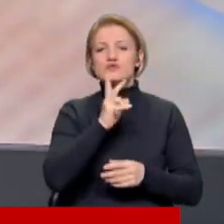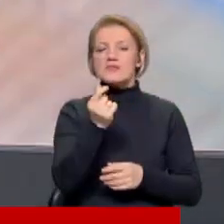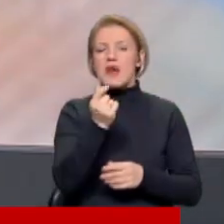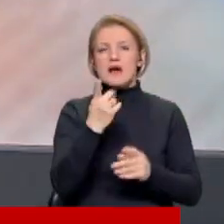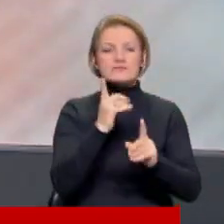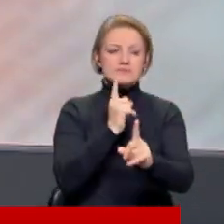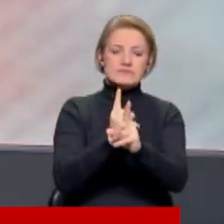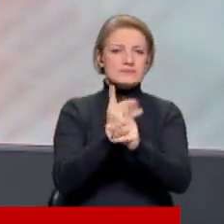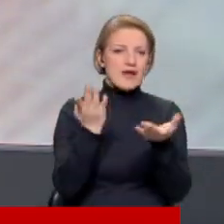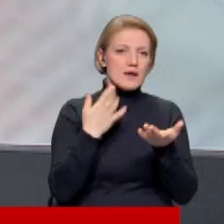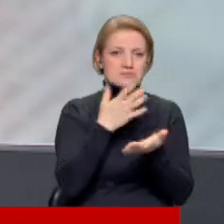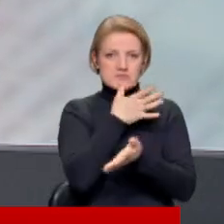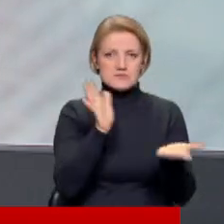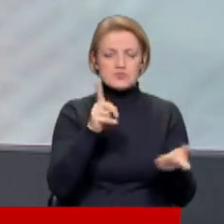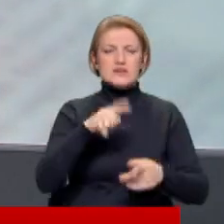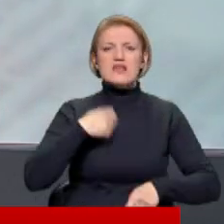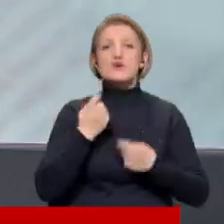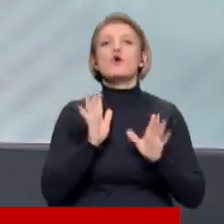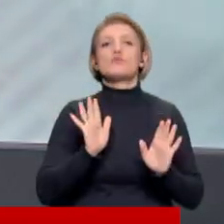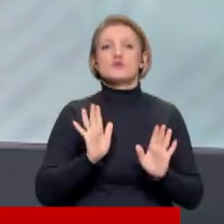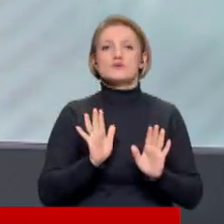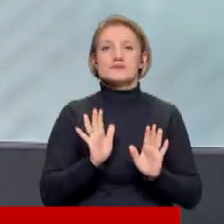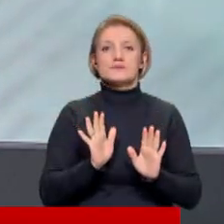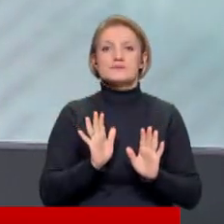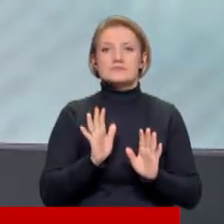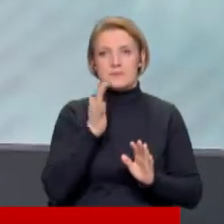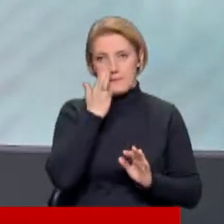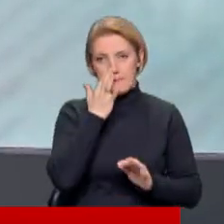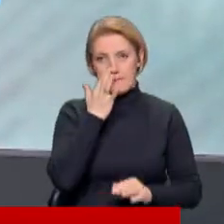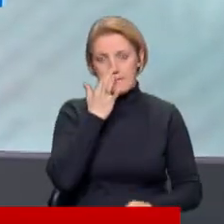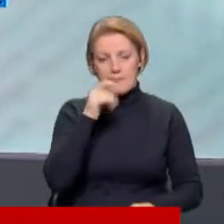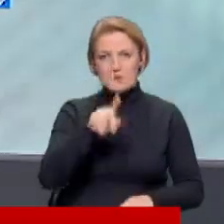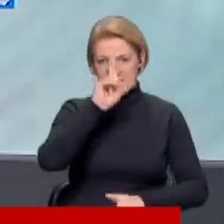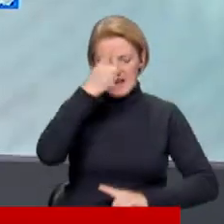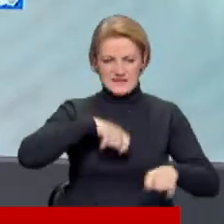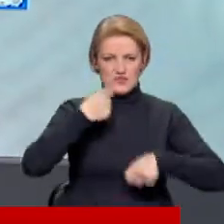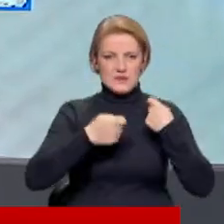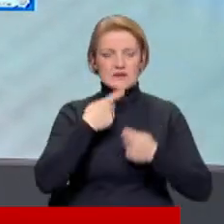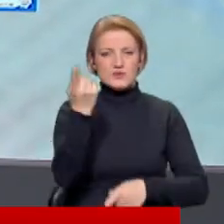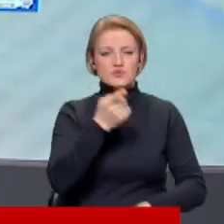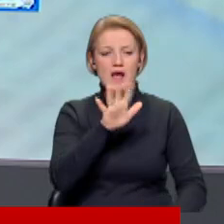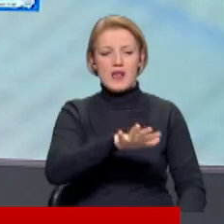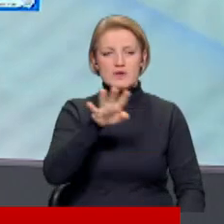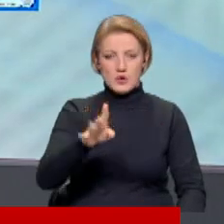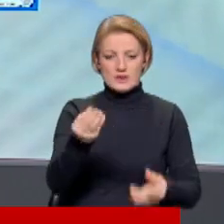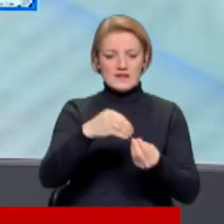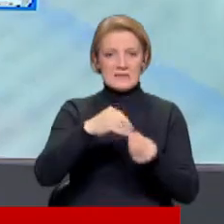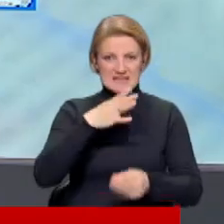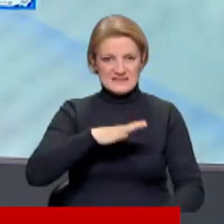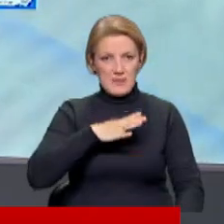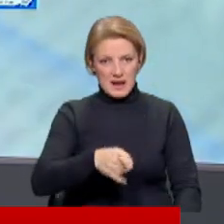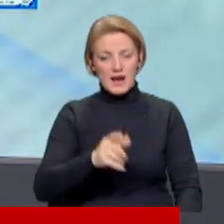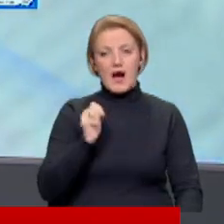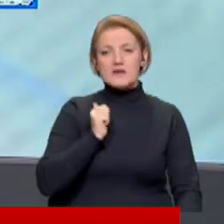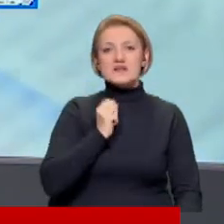neye denk gelir Bunu da bilmiyoruz burada bir saçmalık yok mu yani buradaki tek saçmalık %54'lük zamlı istemek